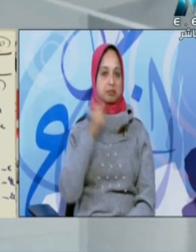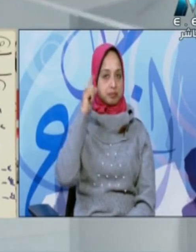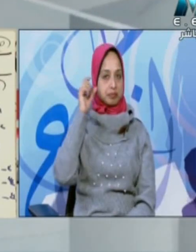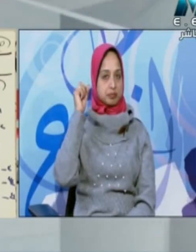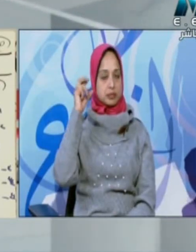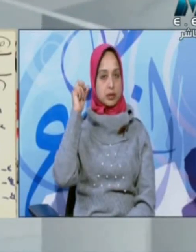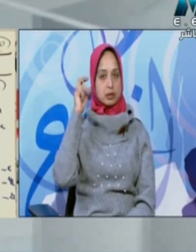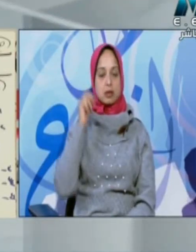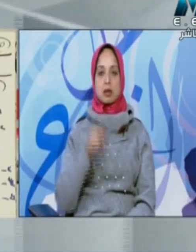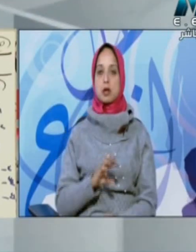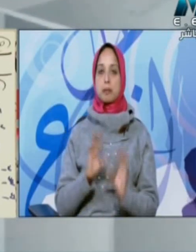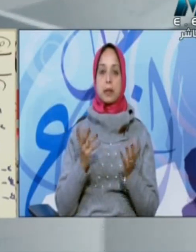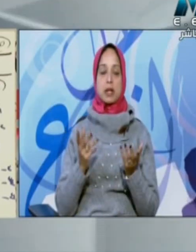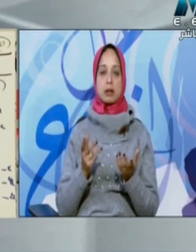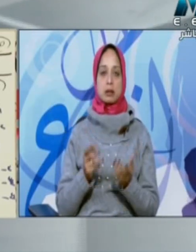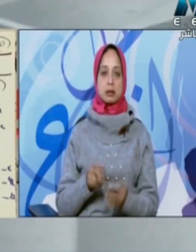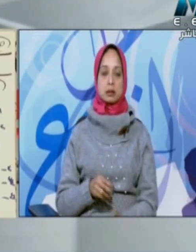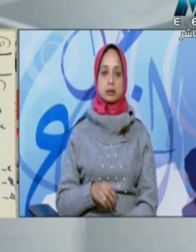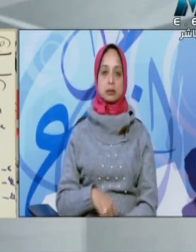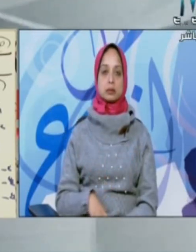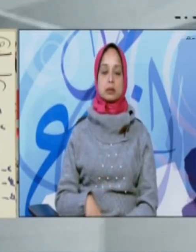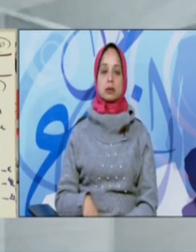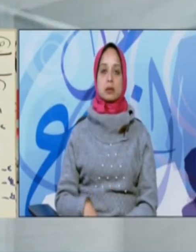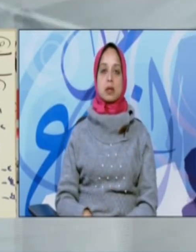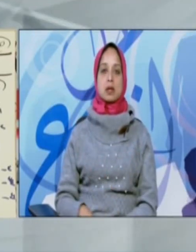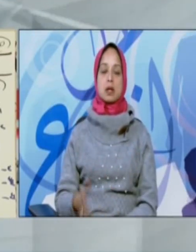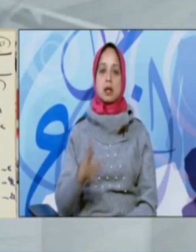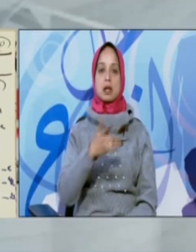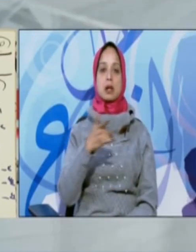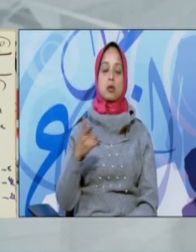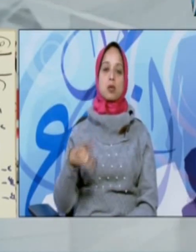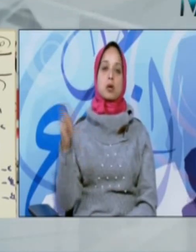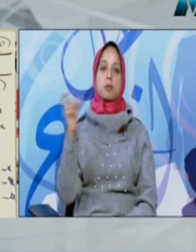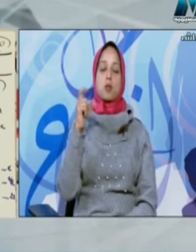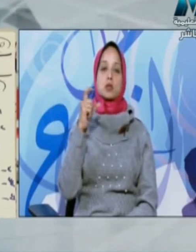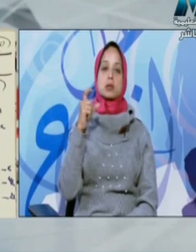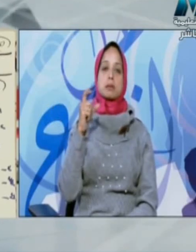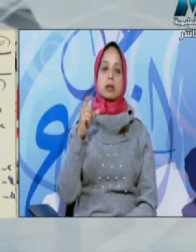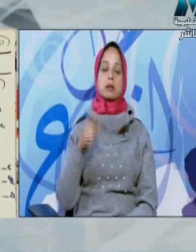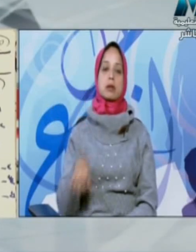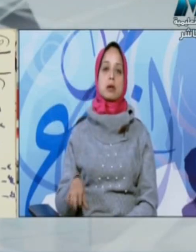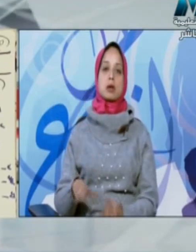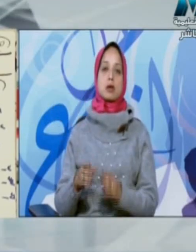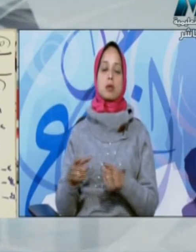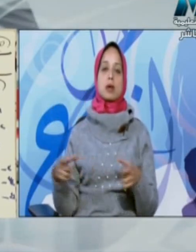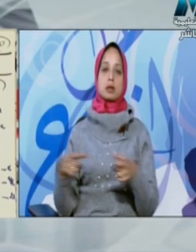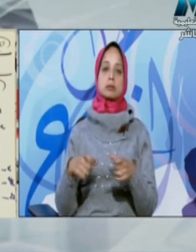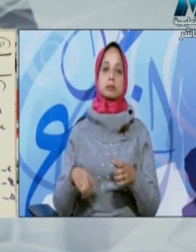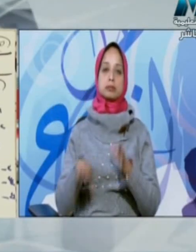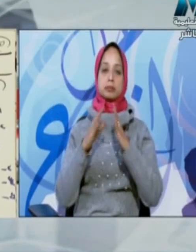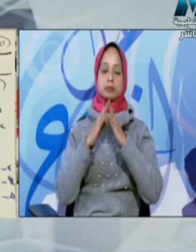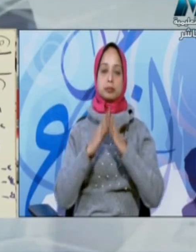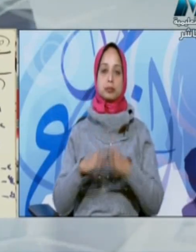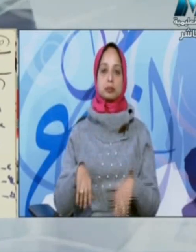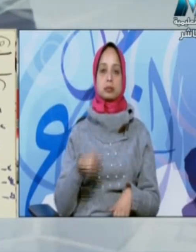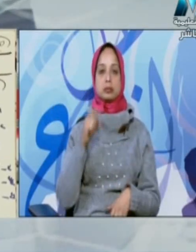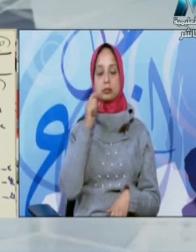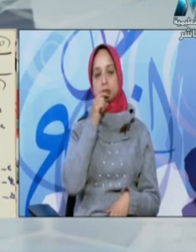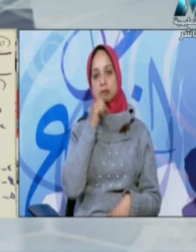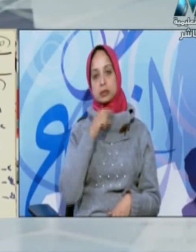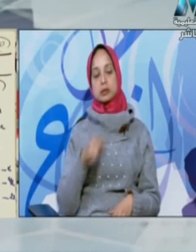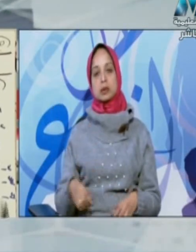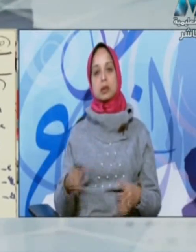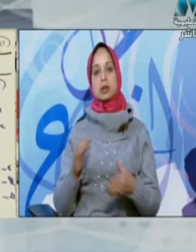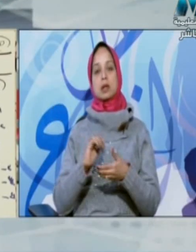هم؟ الإخوان المسلمين ومصر الفتاة. الإخوان ومصر الإيه؟ الفتاة. واتفقوا مع مين؟ مع الملك. ضد مين؟